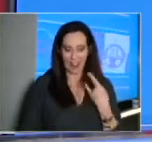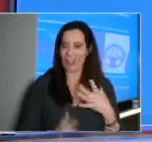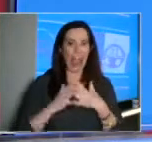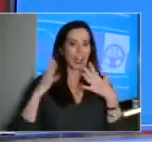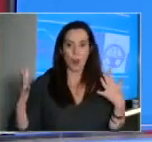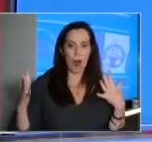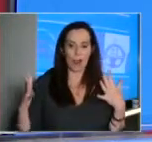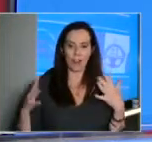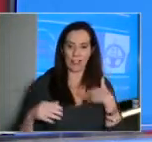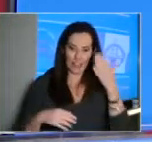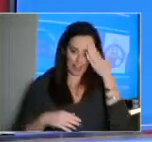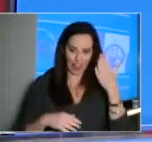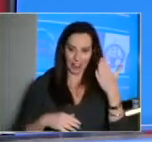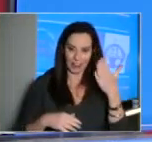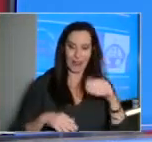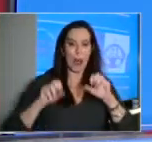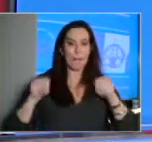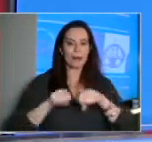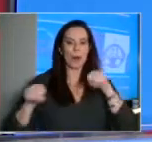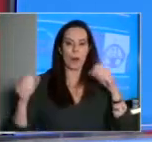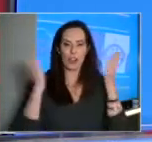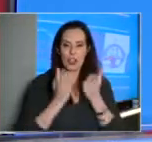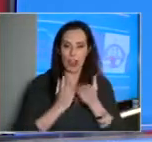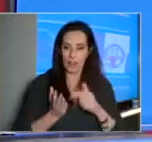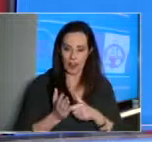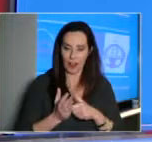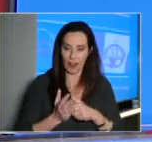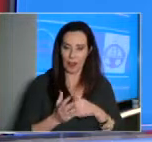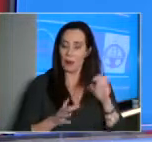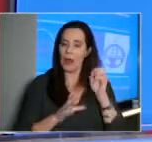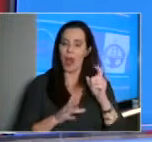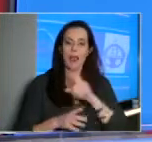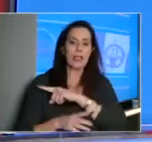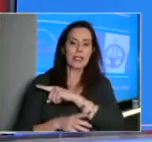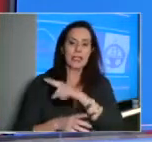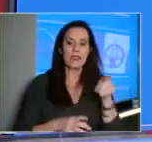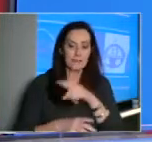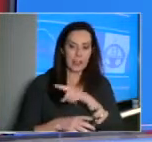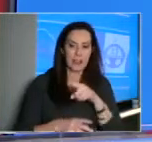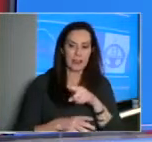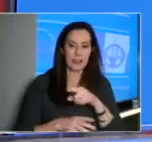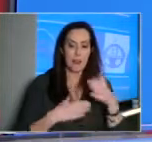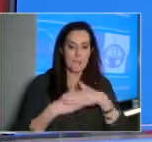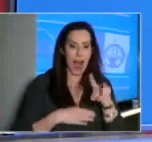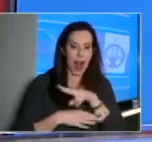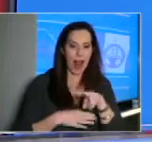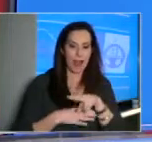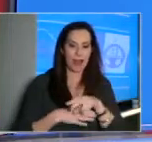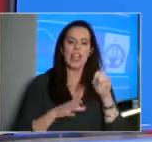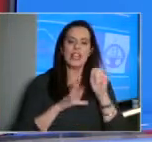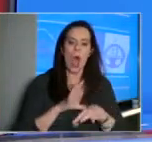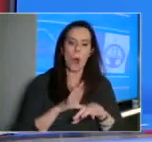אדירה. אני הכרתי את אלונה ברקת בעולם הפילנטרופיה, כשהיא ואלי ברקת